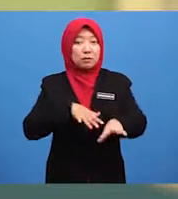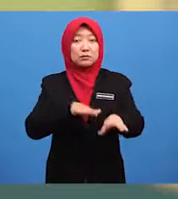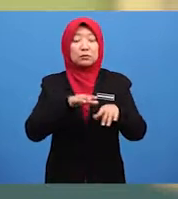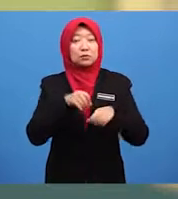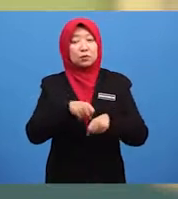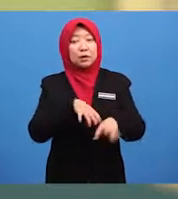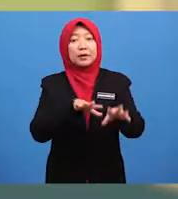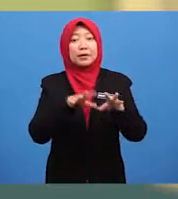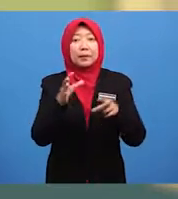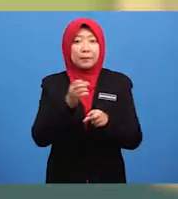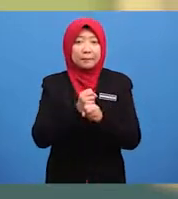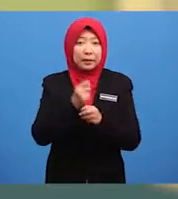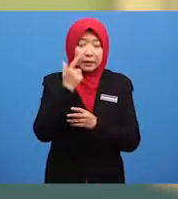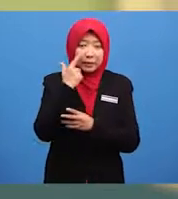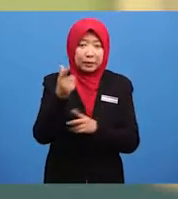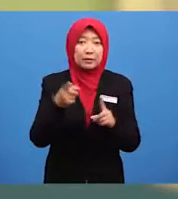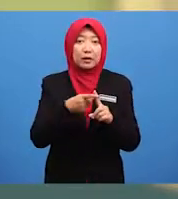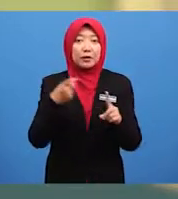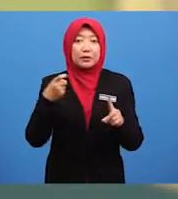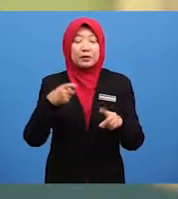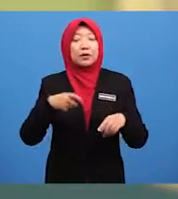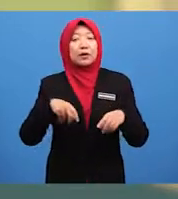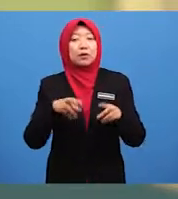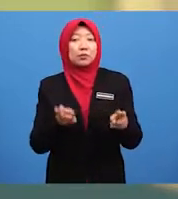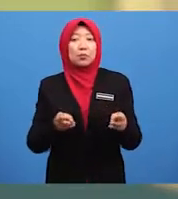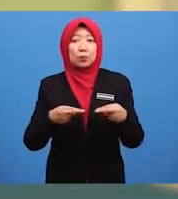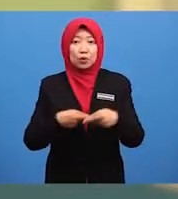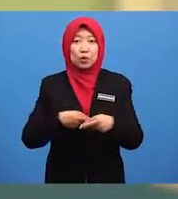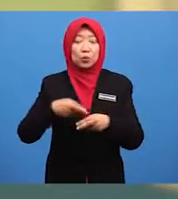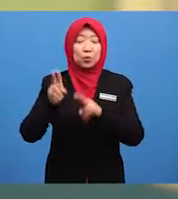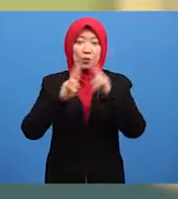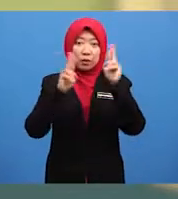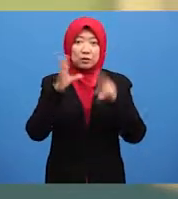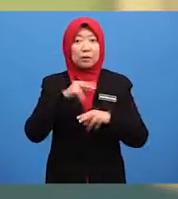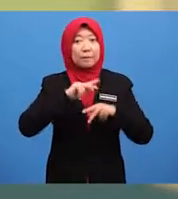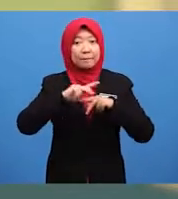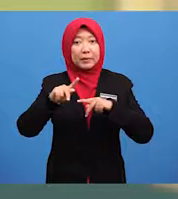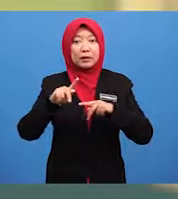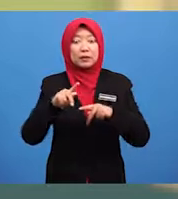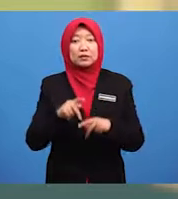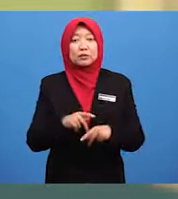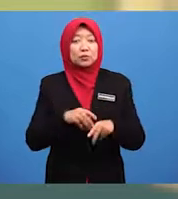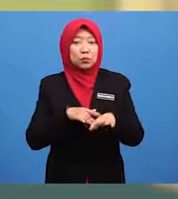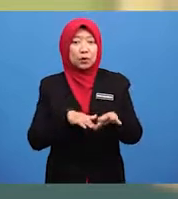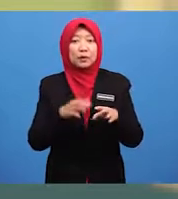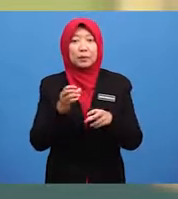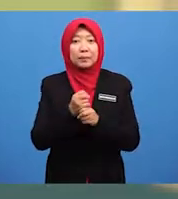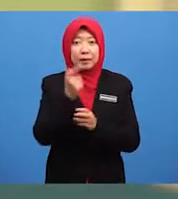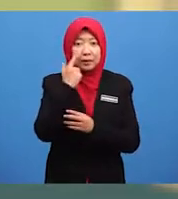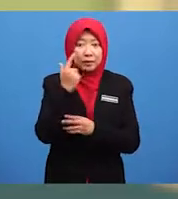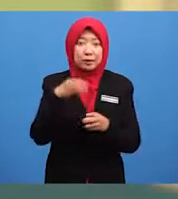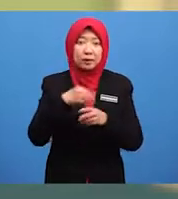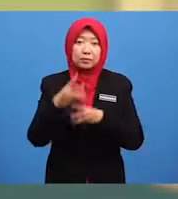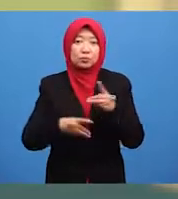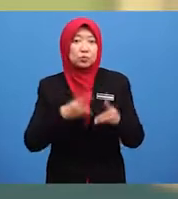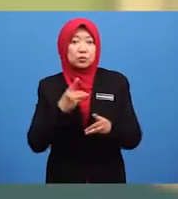ini kita dapat lihat dari ruang udara dan peringkat aliran sungai ini juga kita dapat lihat dalam dunia